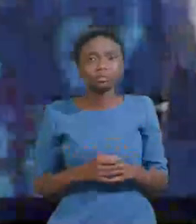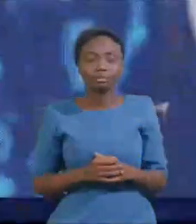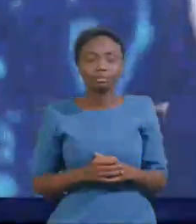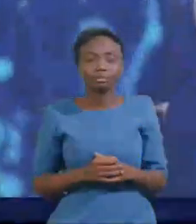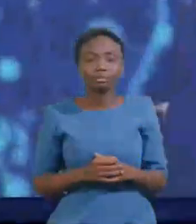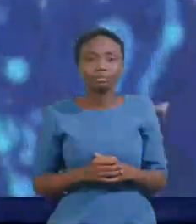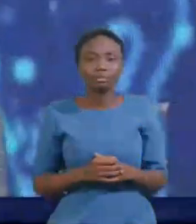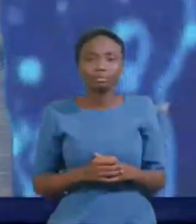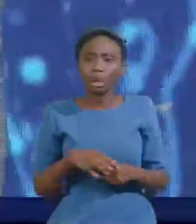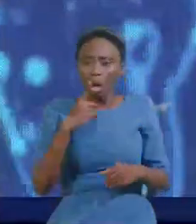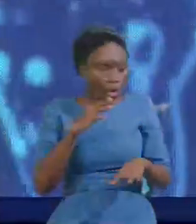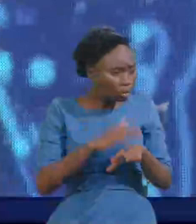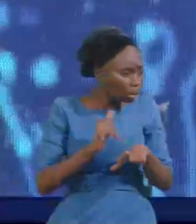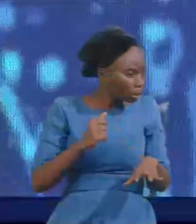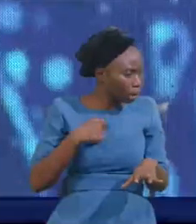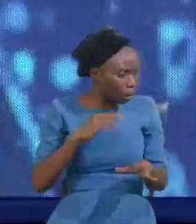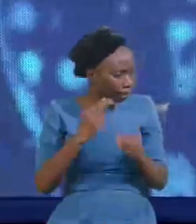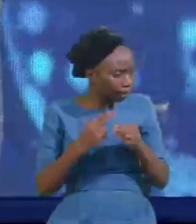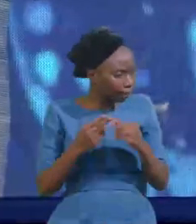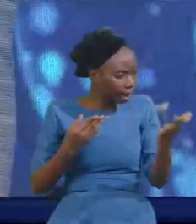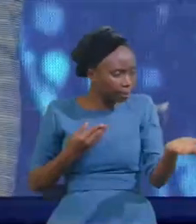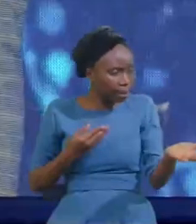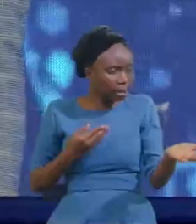Je suis tel, tel, j'ai besoin de ta guérison.